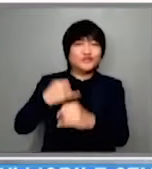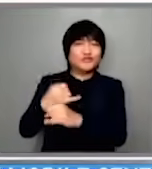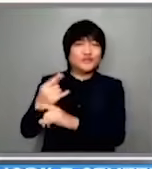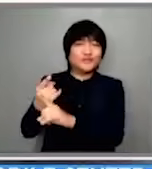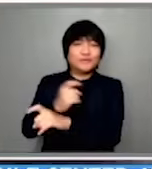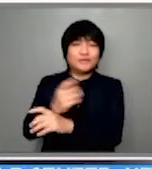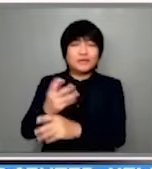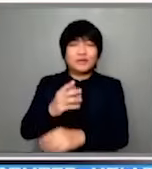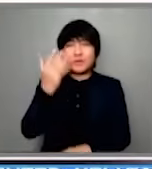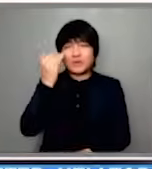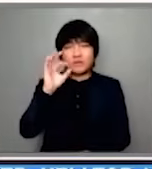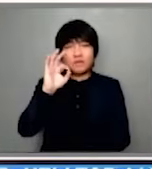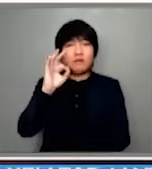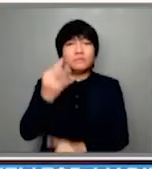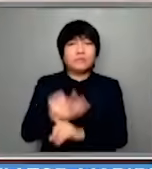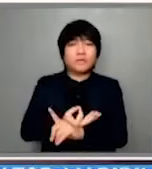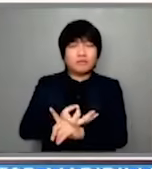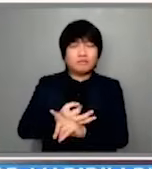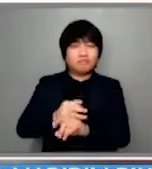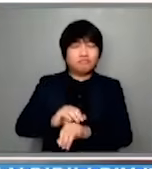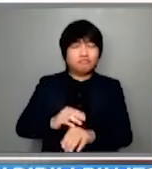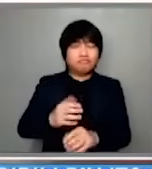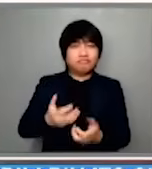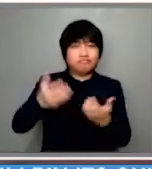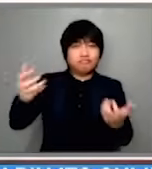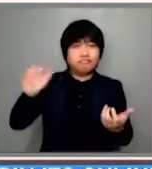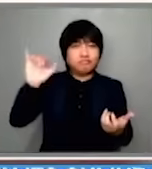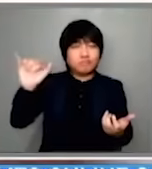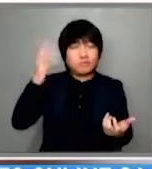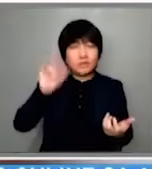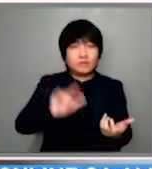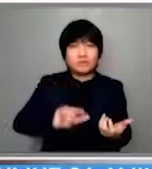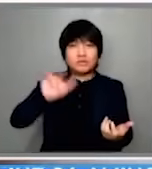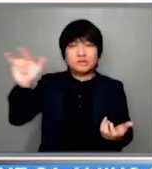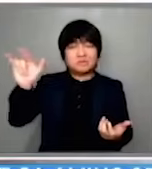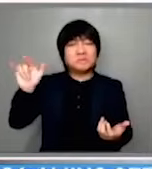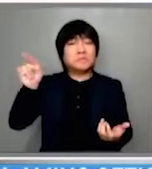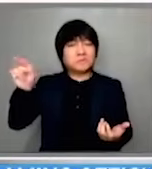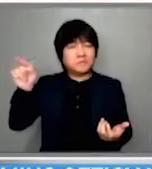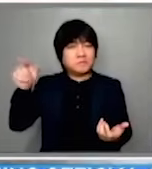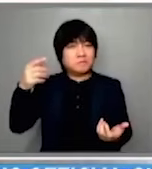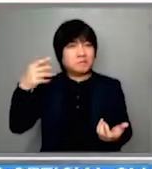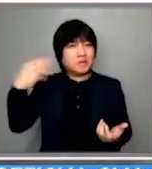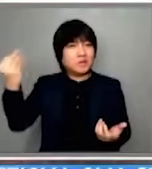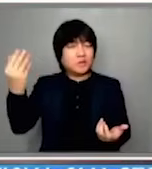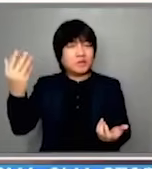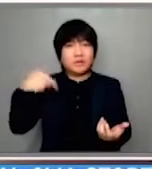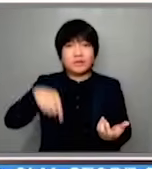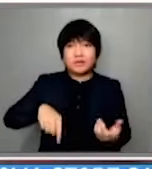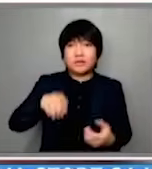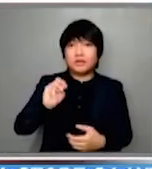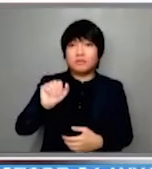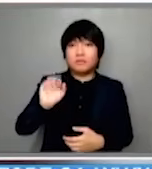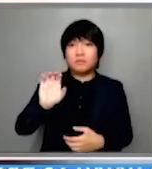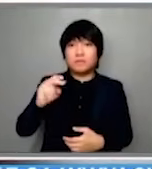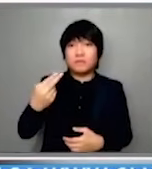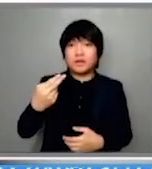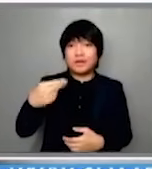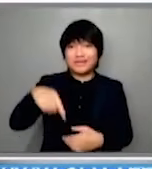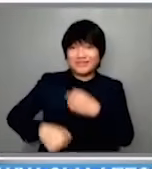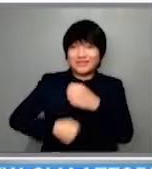kasing nagkahiwalay ang dalawa dahil nag-abroad si Shaib. March nitong taon nang magtungo sa Europe si Shaib